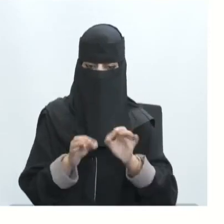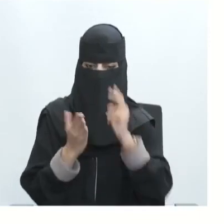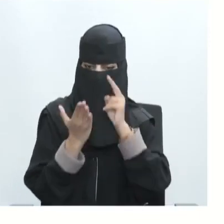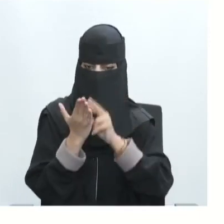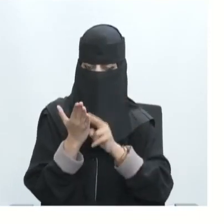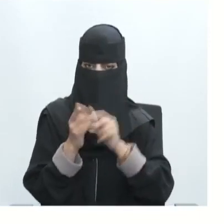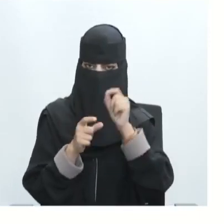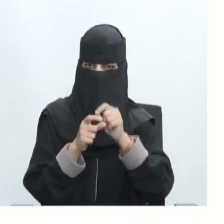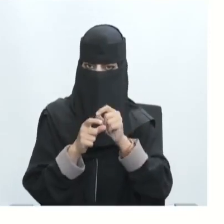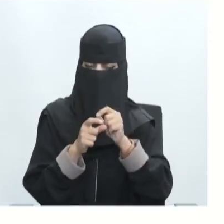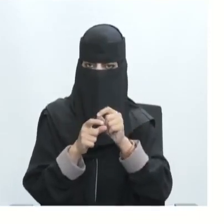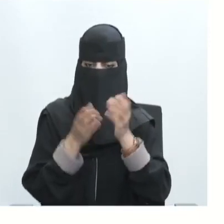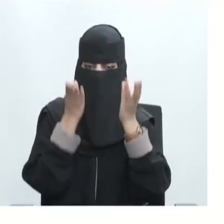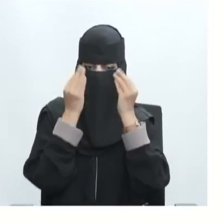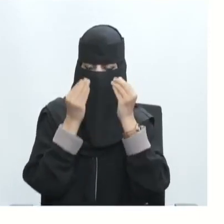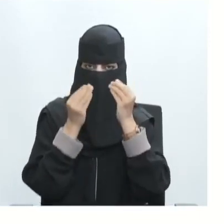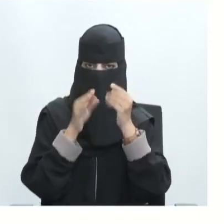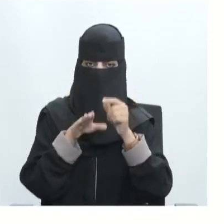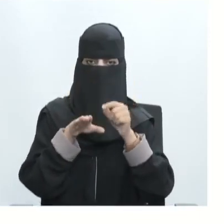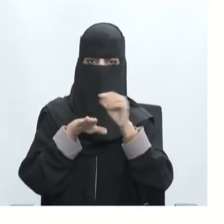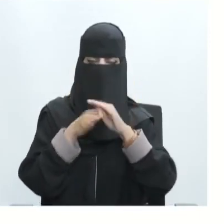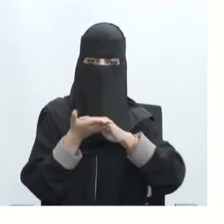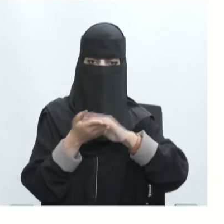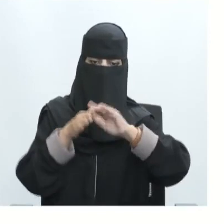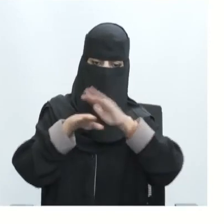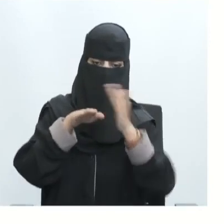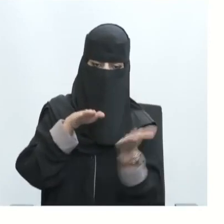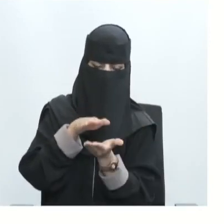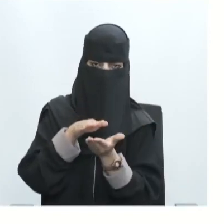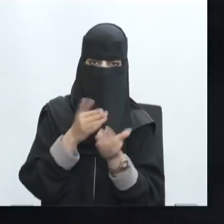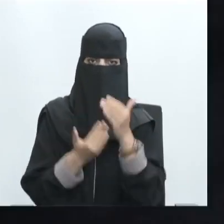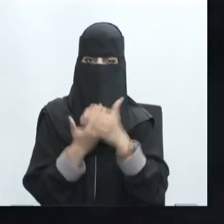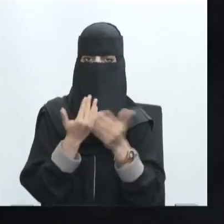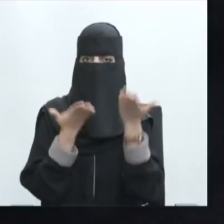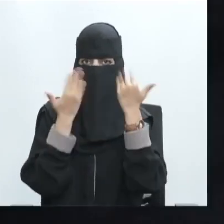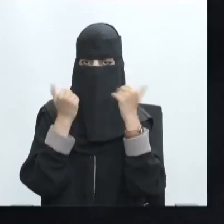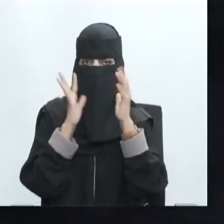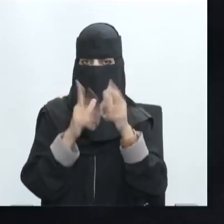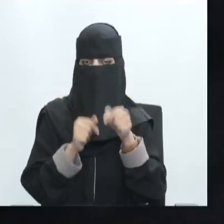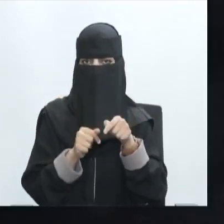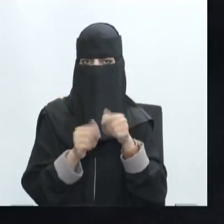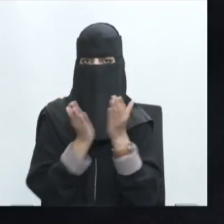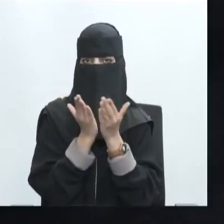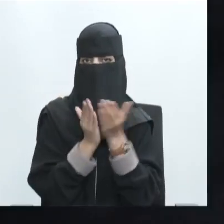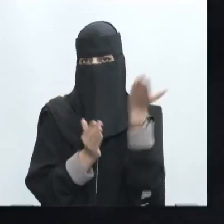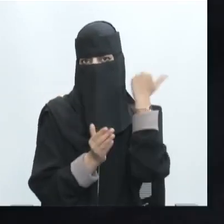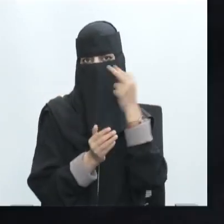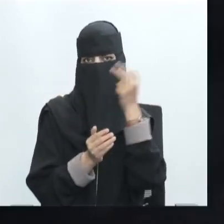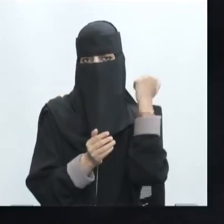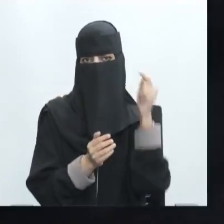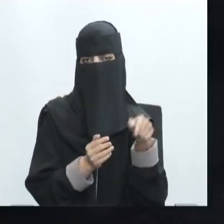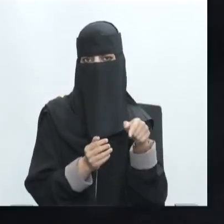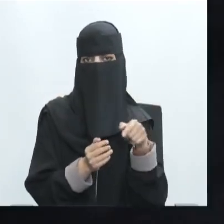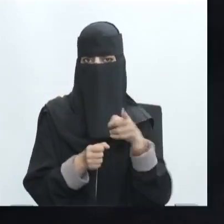في العلم الفيزيائي الحديث وتكلمنا عن هذه النقطه في الدروس السابقه من